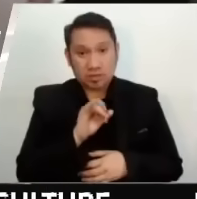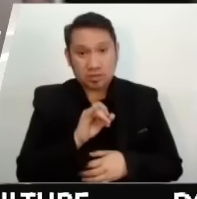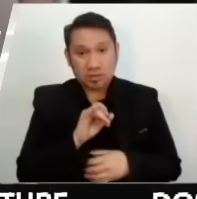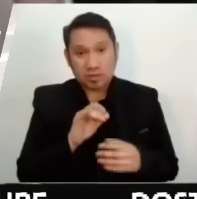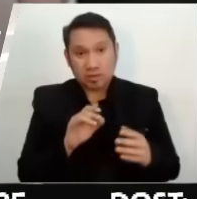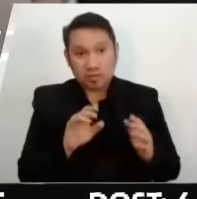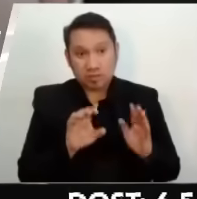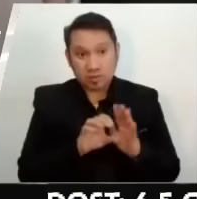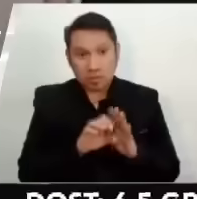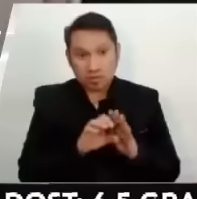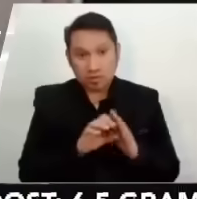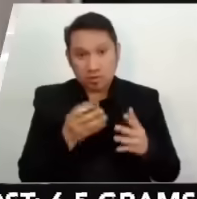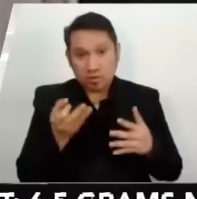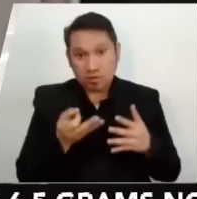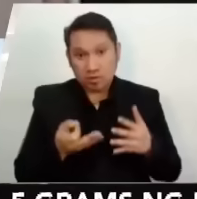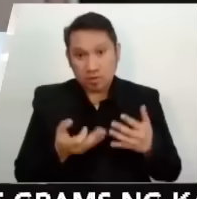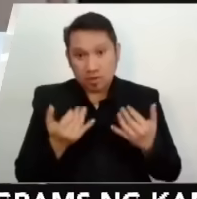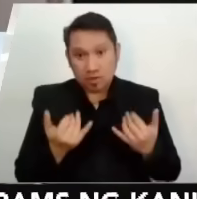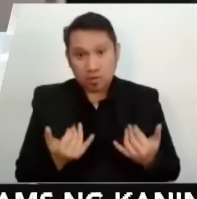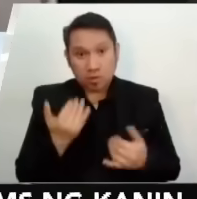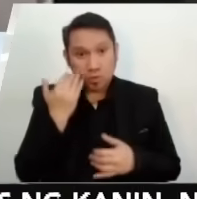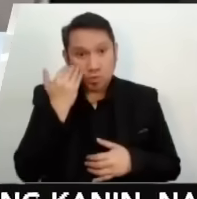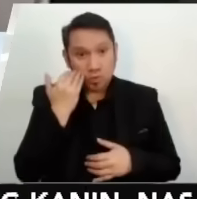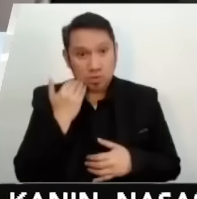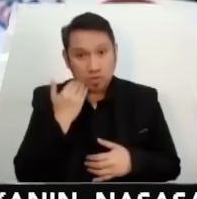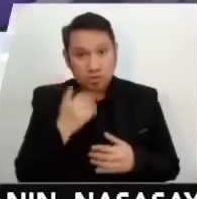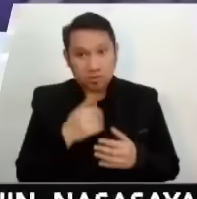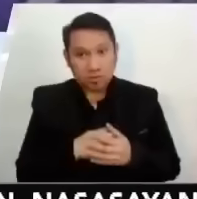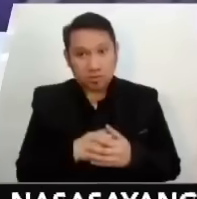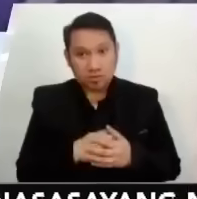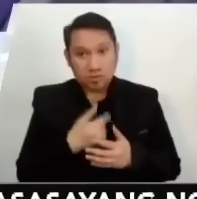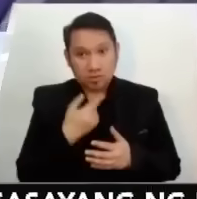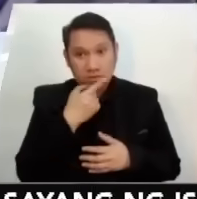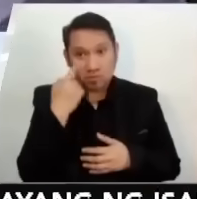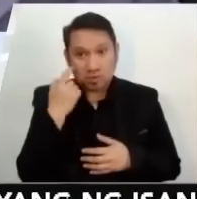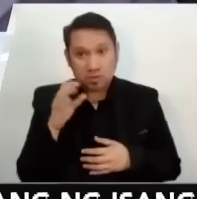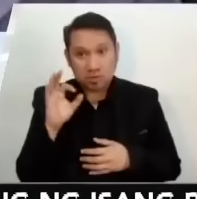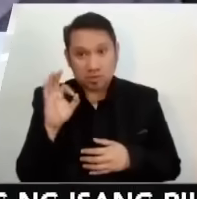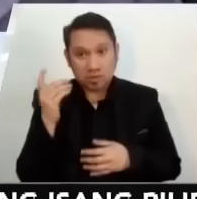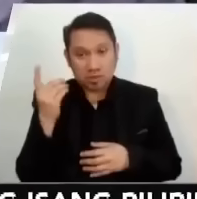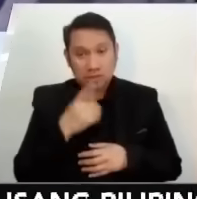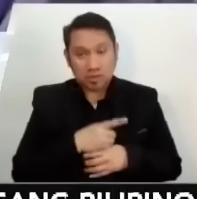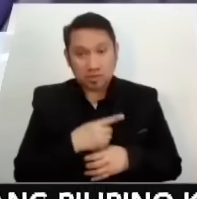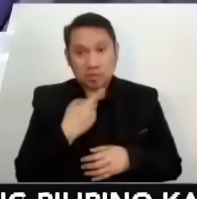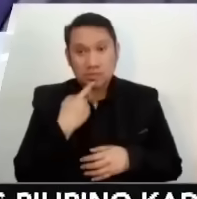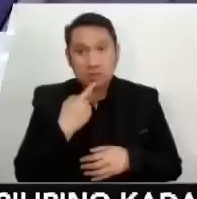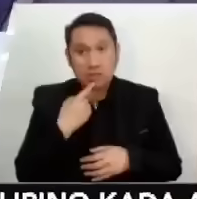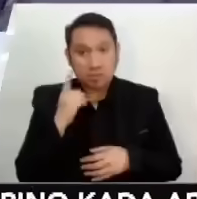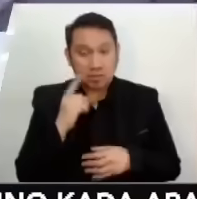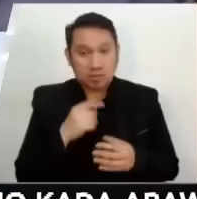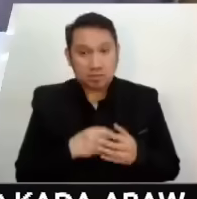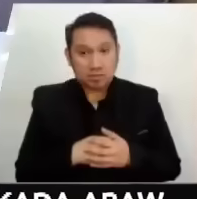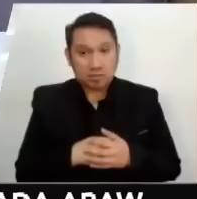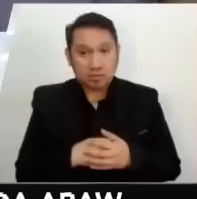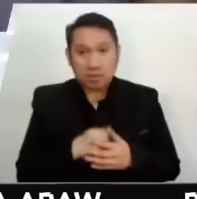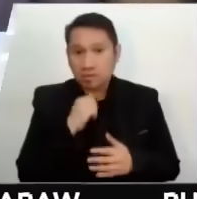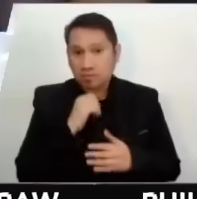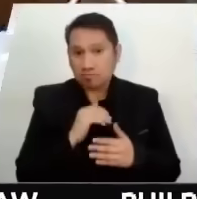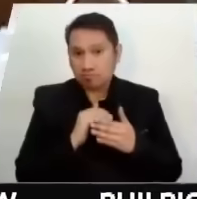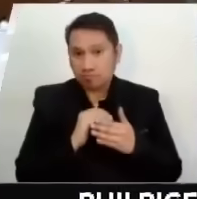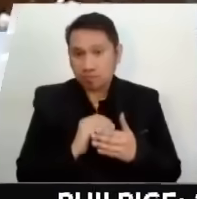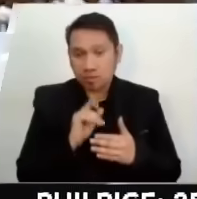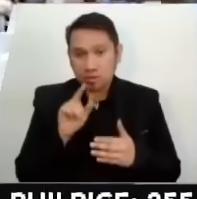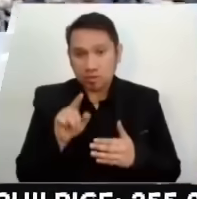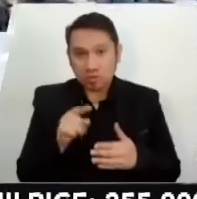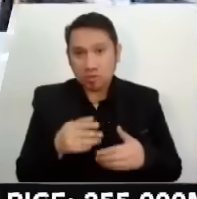na. Kasi bali 9 session days na lang eh. Paniwala ni Sendanya, hindi hadlang sa paggulong ng impeachment